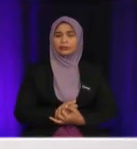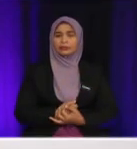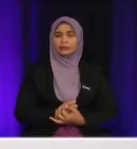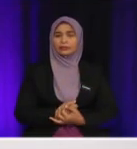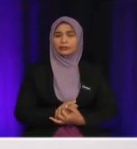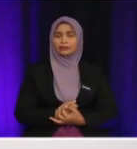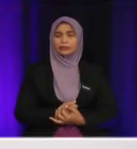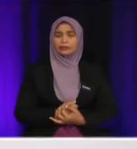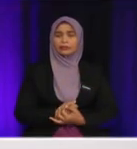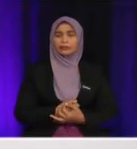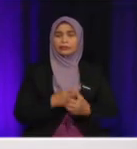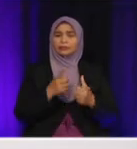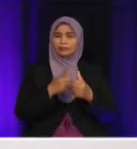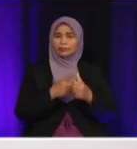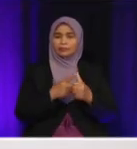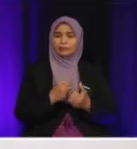Okey, silakan.